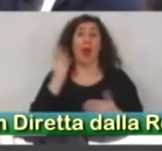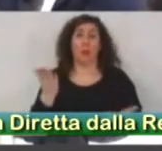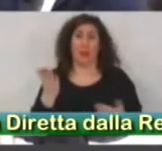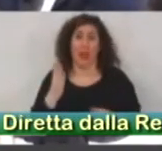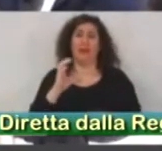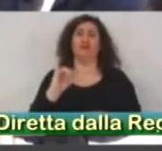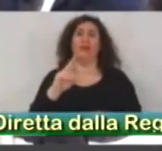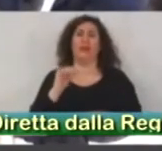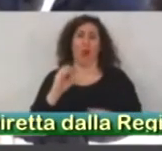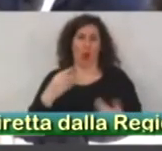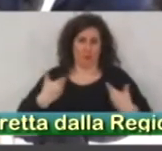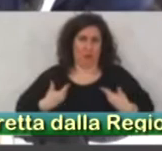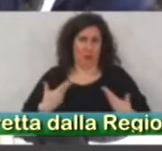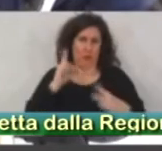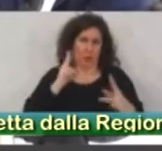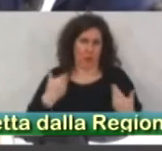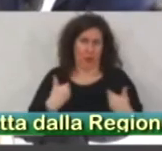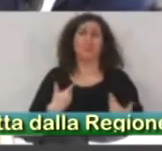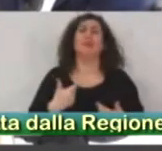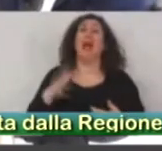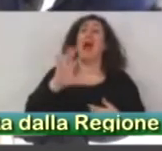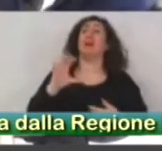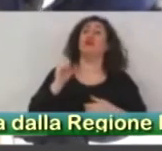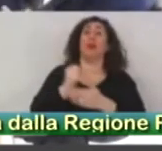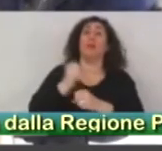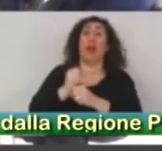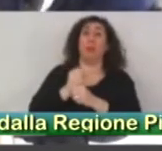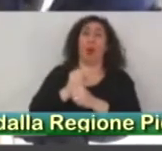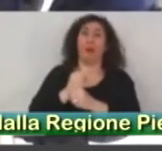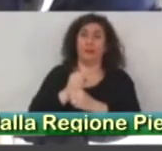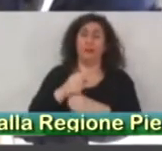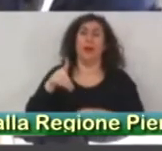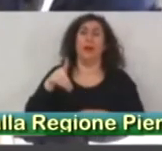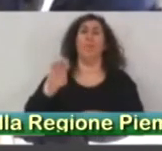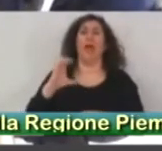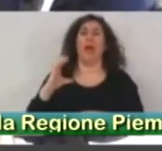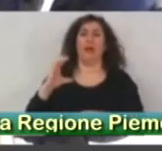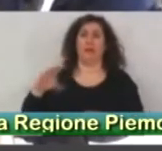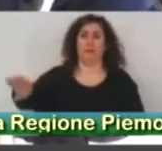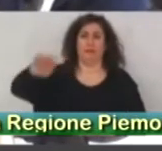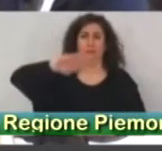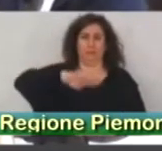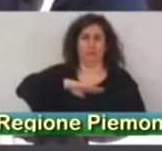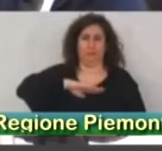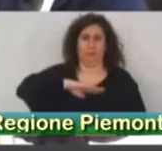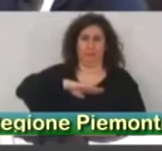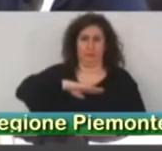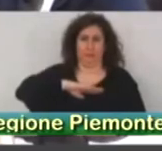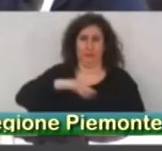Cirio riceve dalla Regione Piemonte una PEC che gli dice: caro